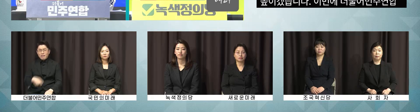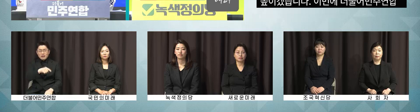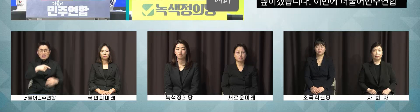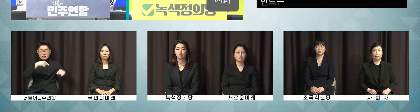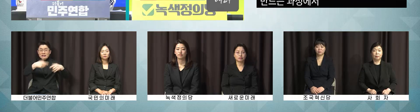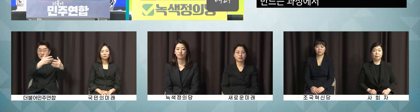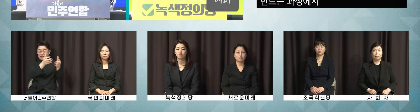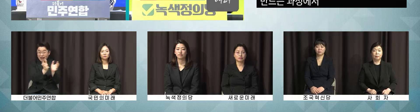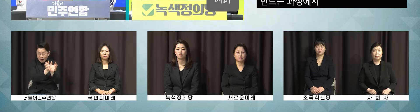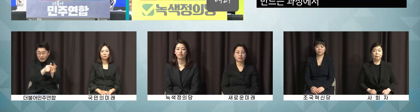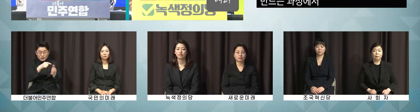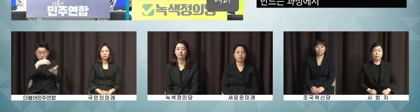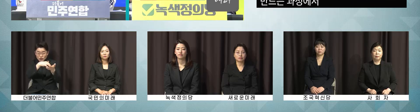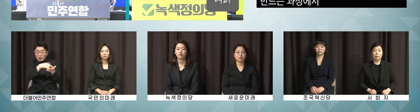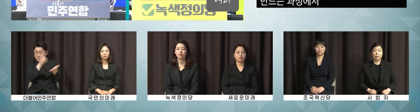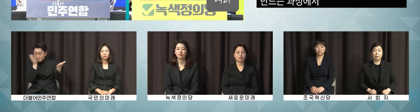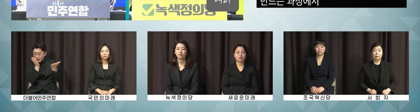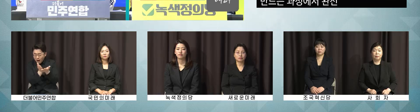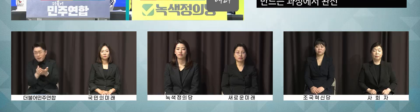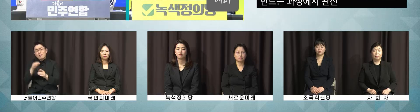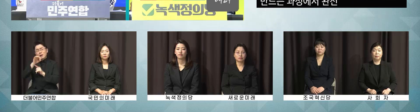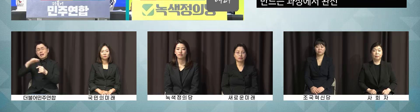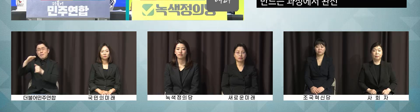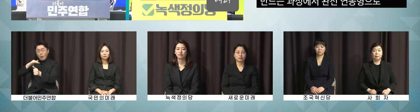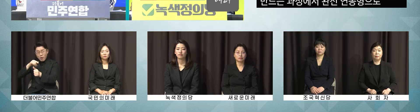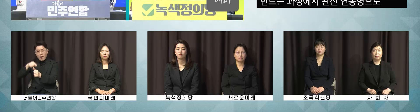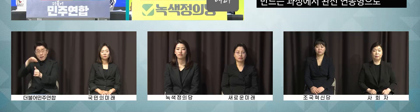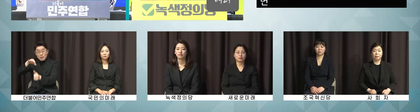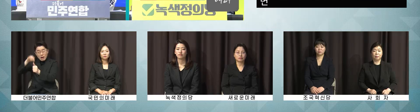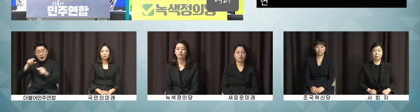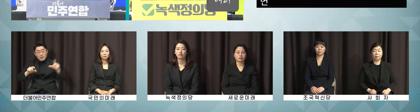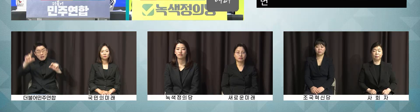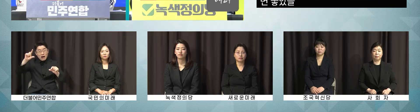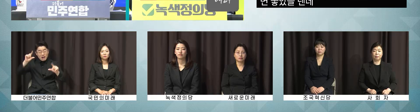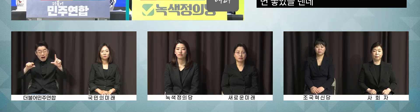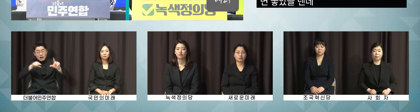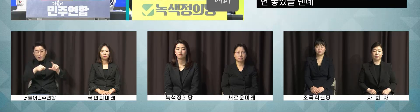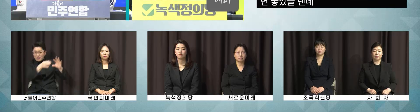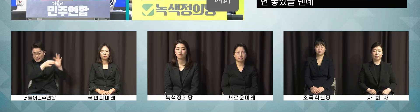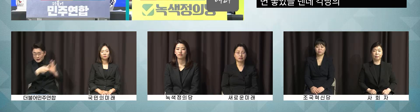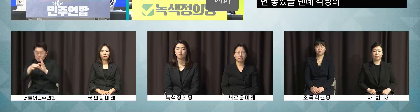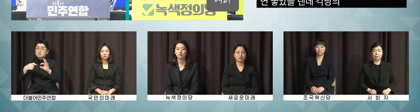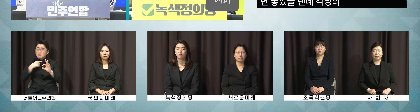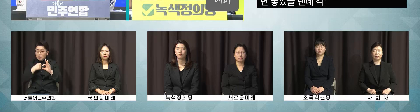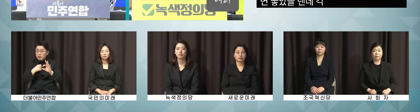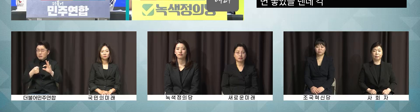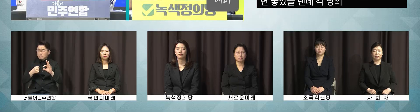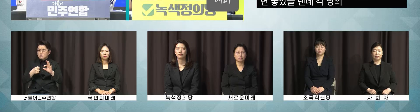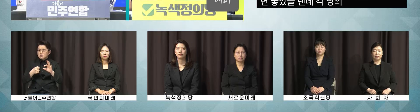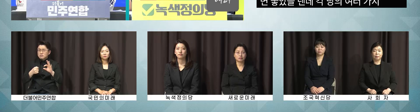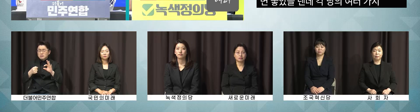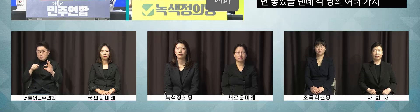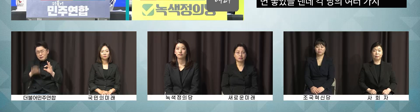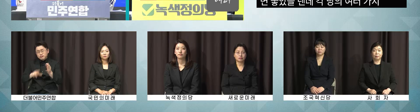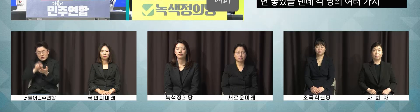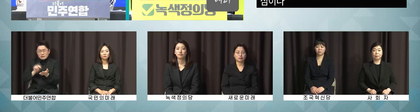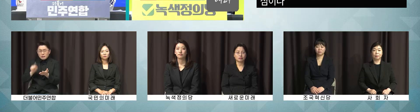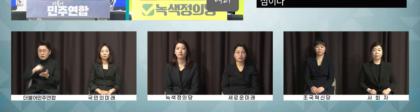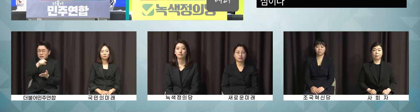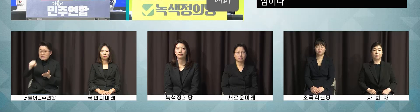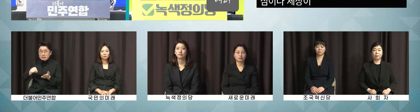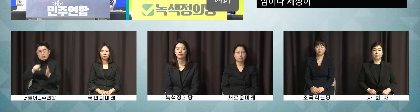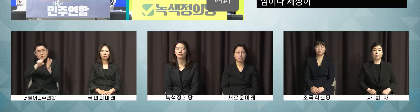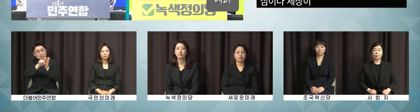나갈 수 있었으면 좋았을 텐데 현실적으로 각 당의 당원들의 또 여러 가지 의구심이나 신뢰 문제가